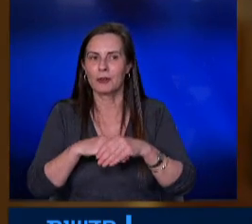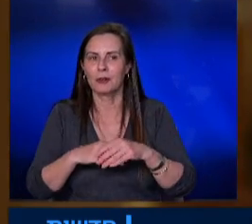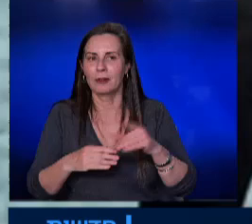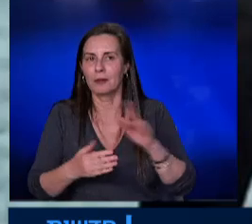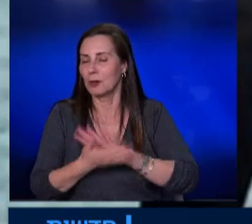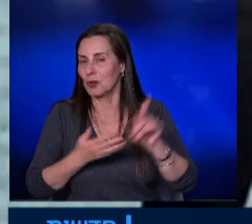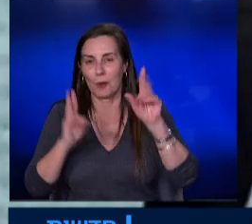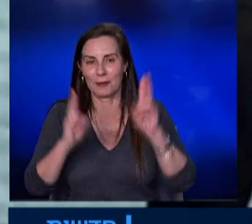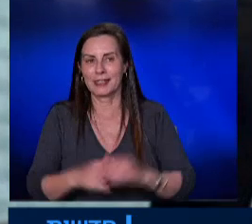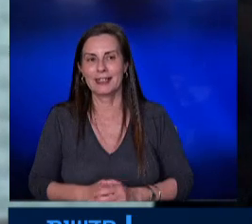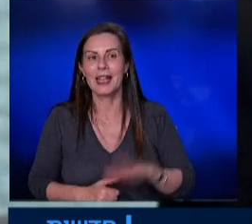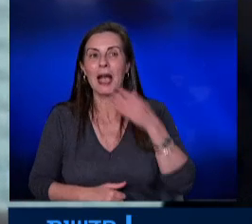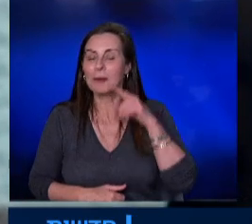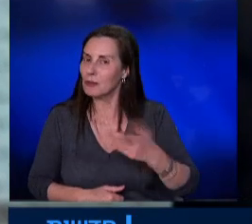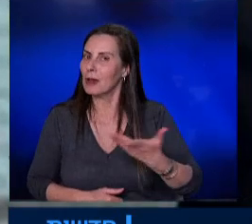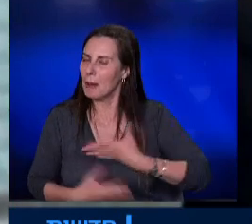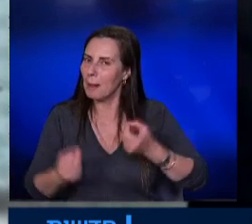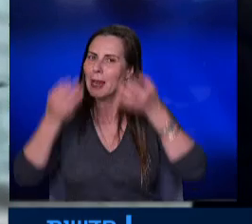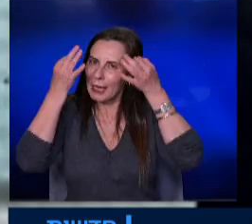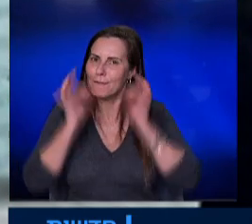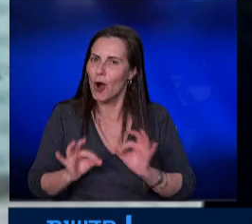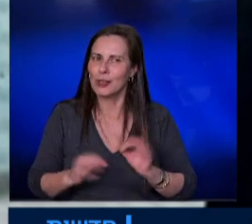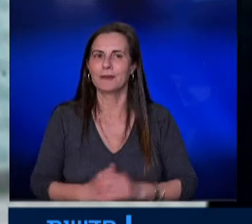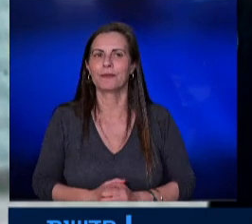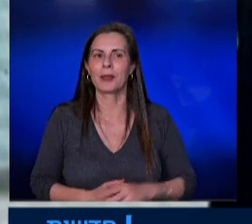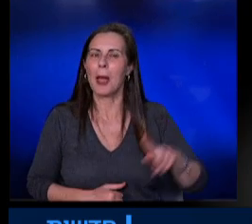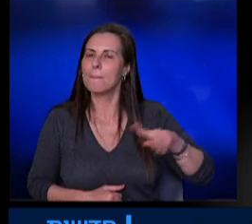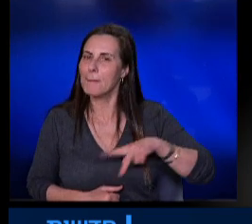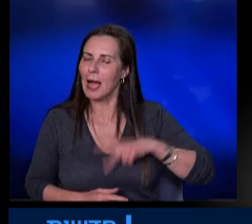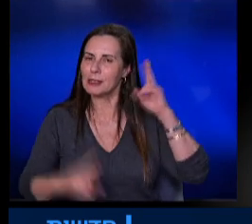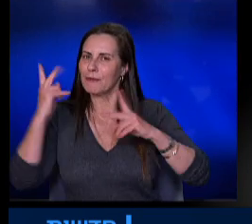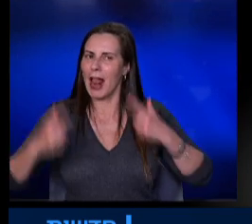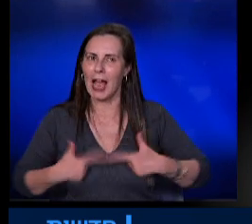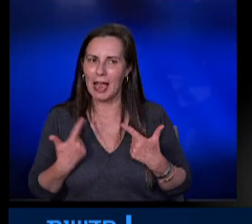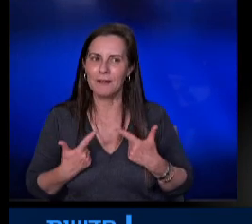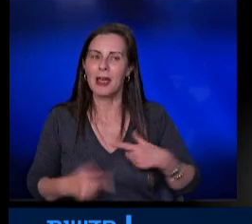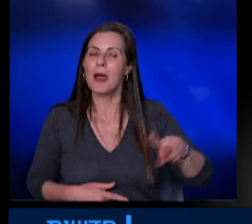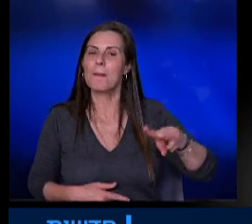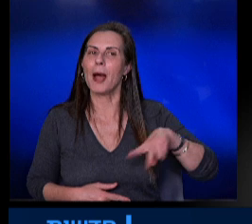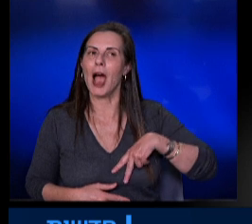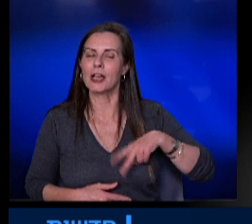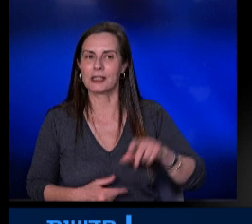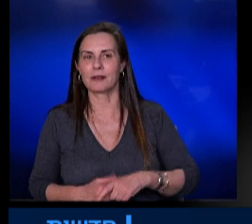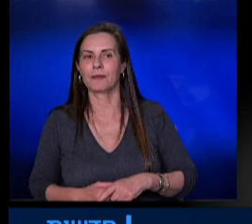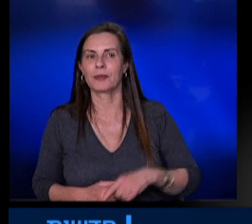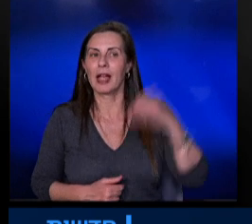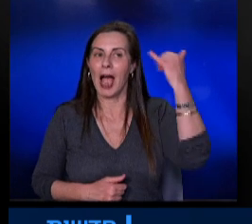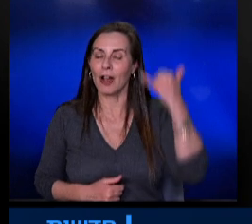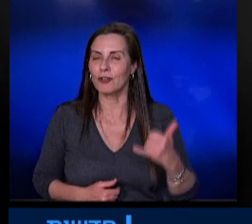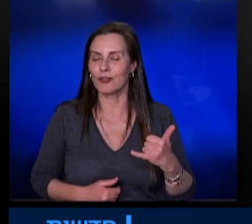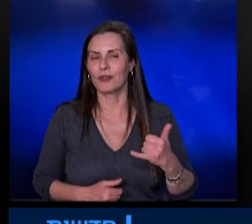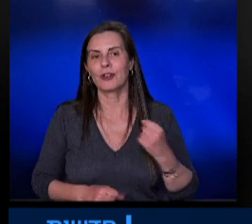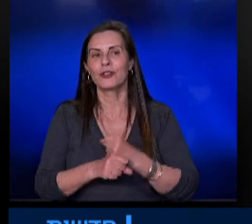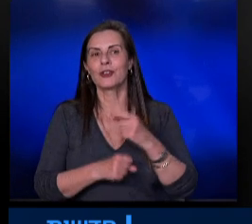מפסיק. גם בארץ זכה בידרמן להוקרה, פרס מפעל חיים, ופרס על שם דוש, הקריקטוריסט